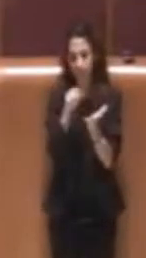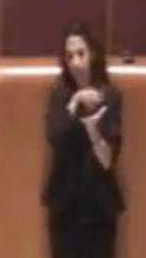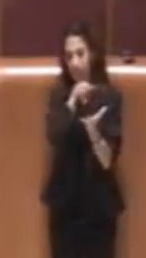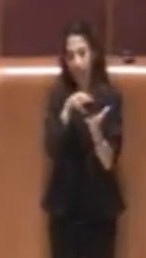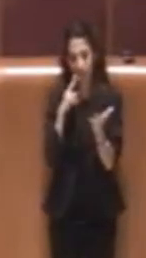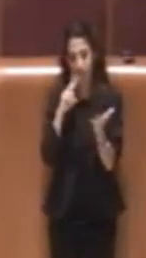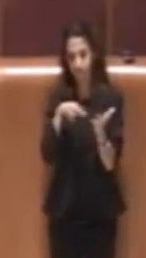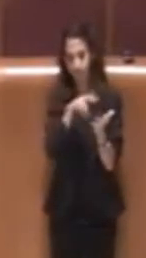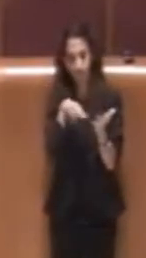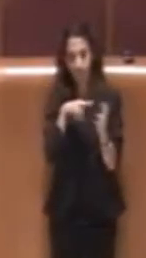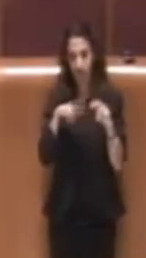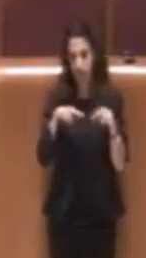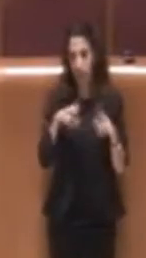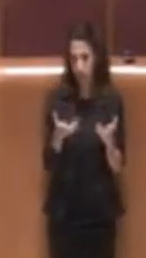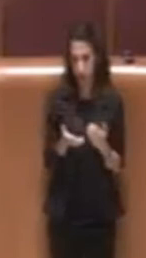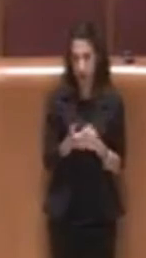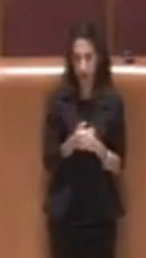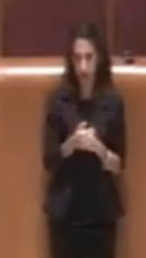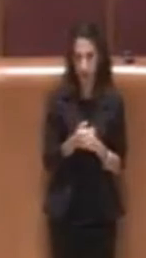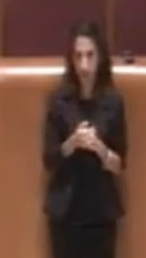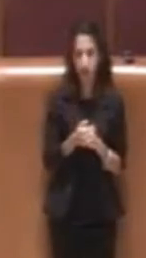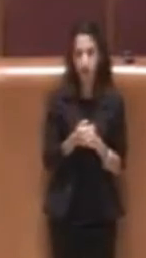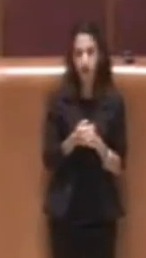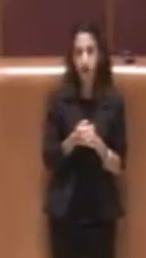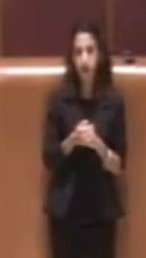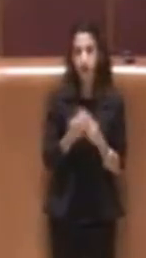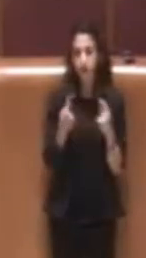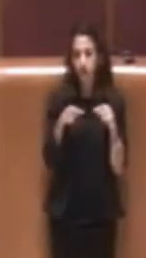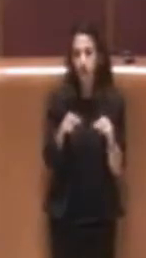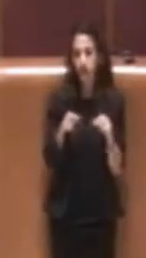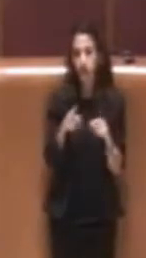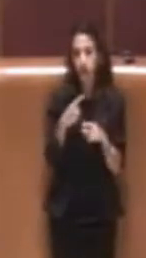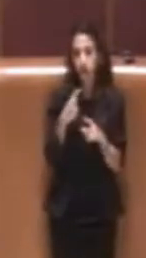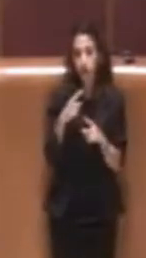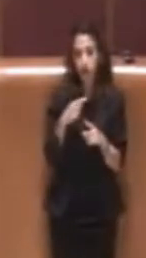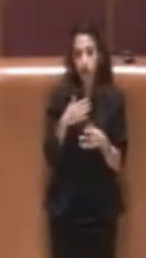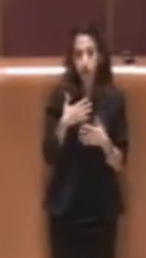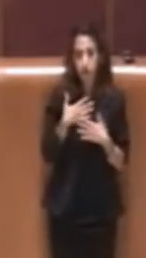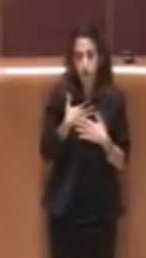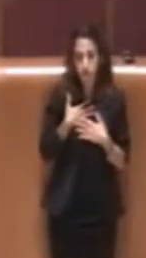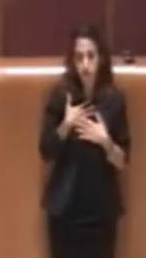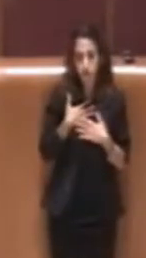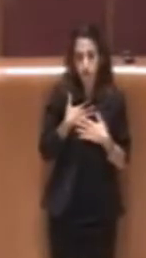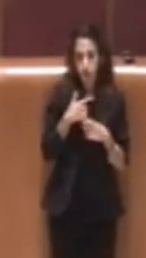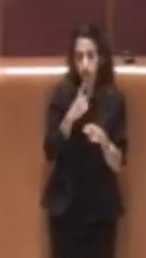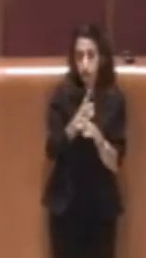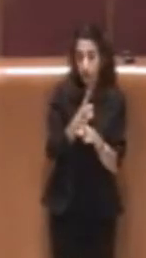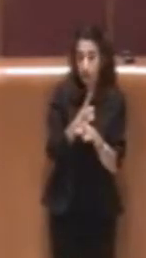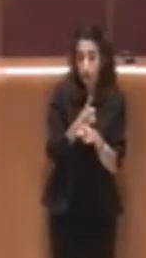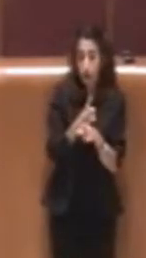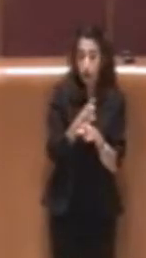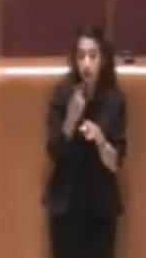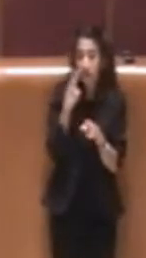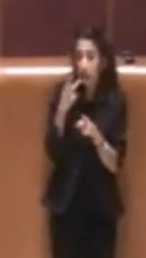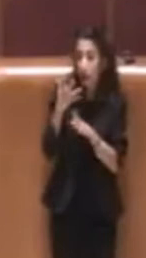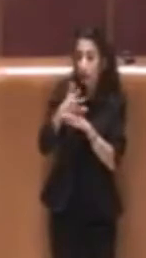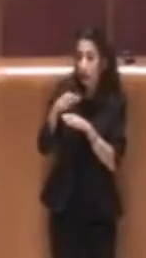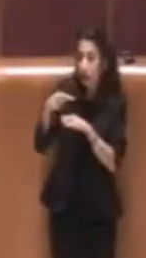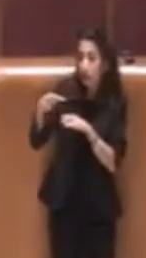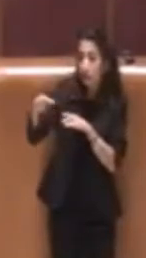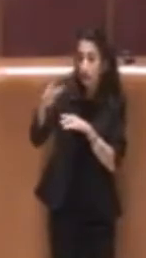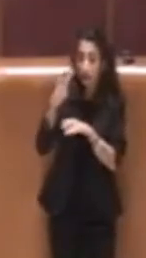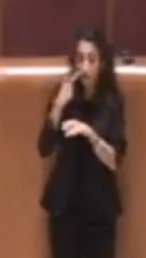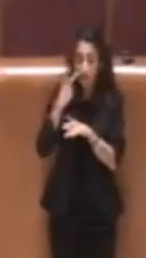perché probabilmente è necessario, e questo appunto sarà oggetto magari di interventi successivi anche rispetto